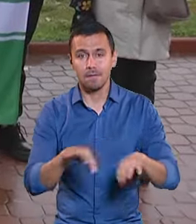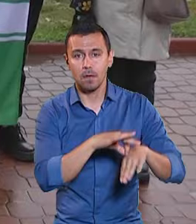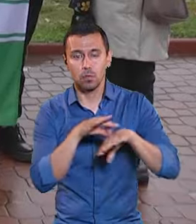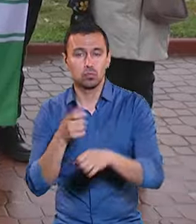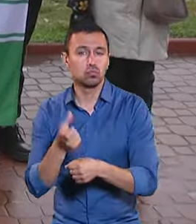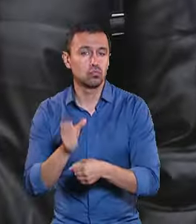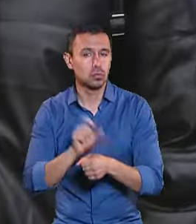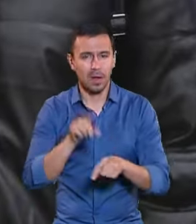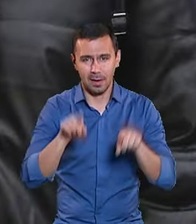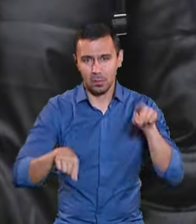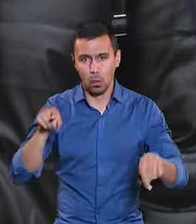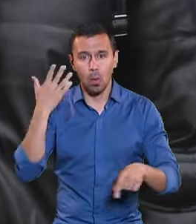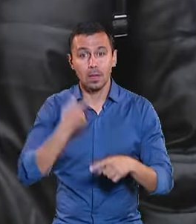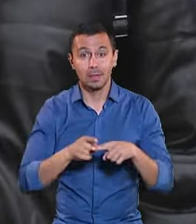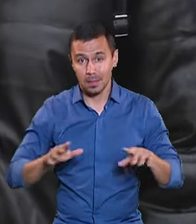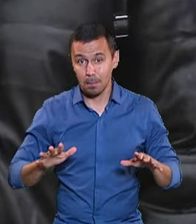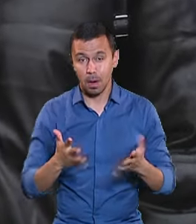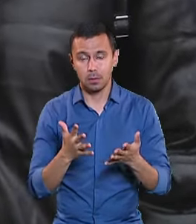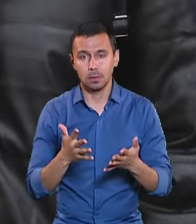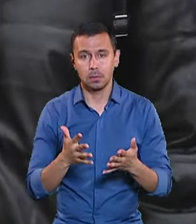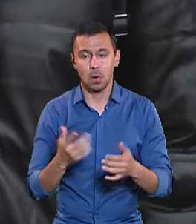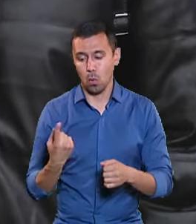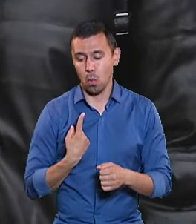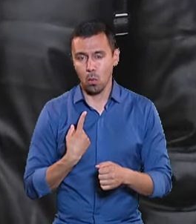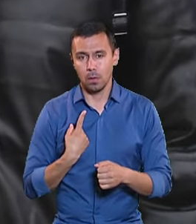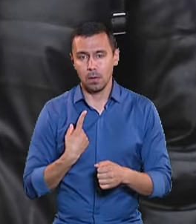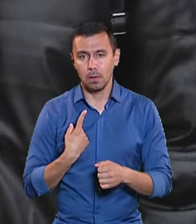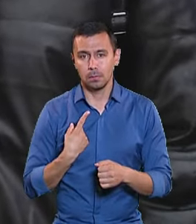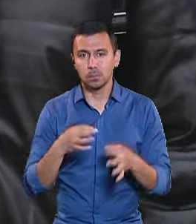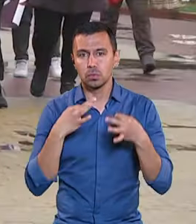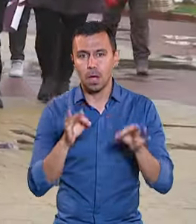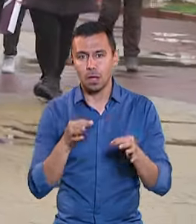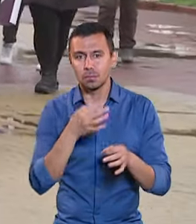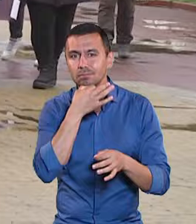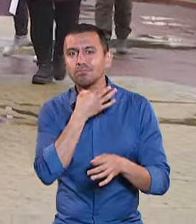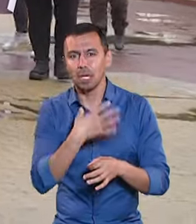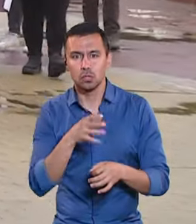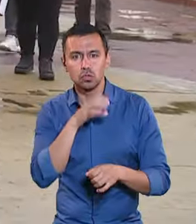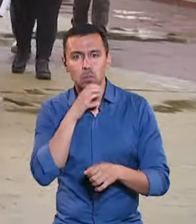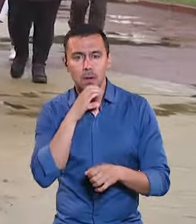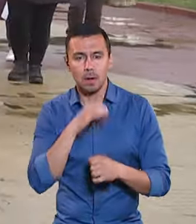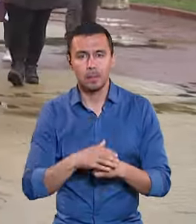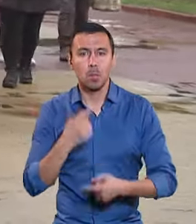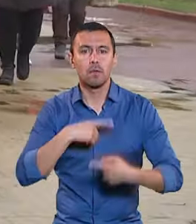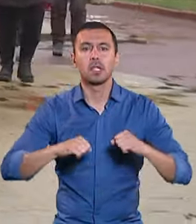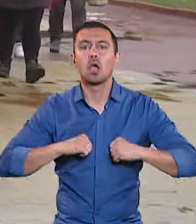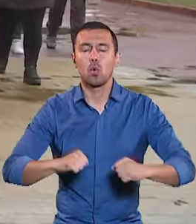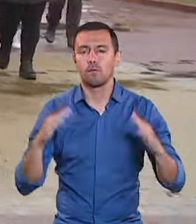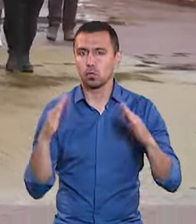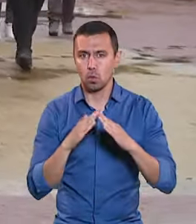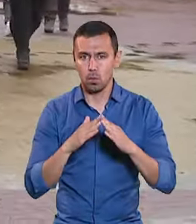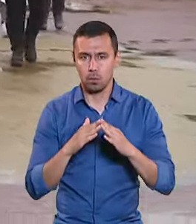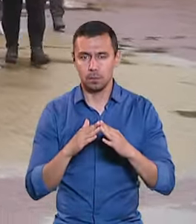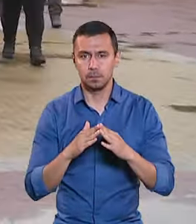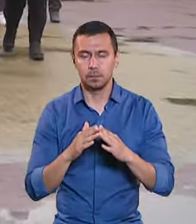край рідко. Коли це трапляється, охорона нацьковує на них собак. Поверніть героїв з